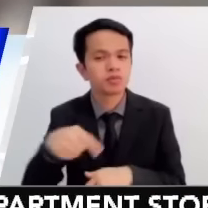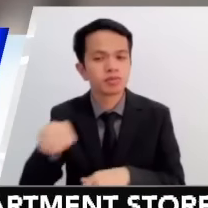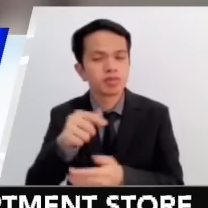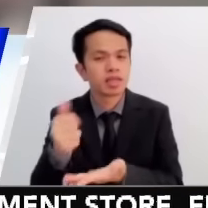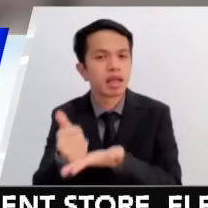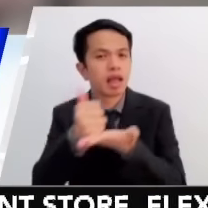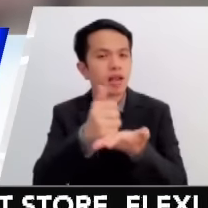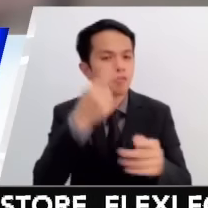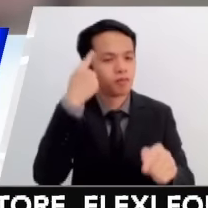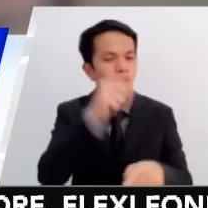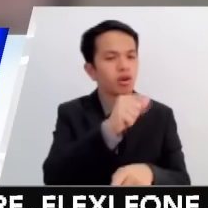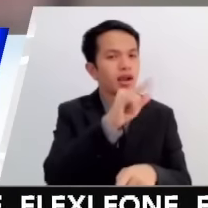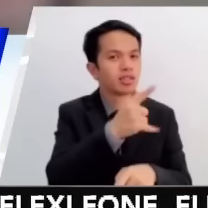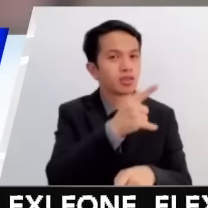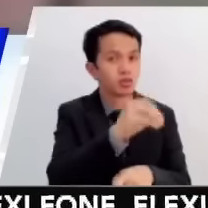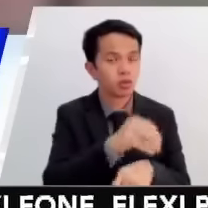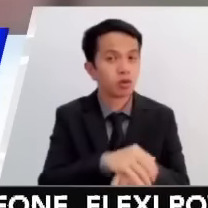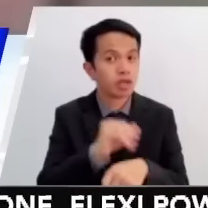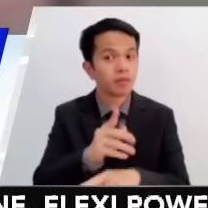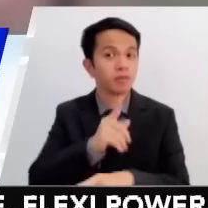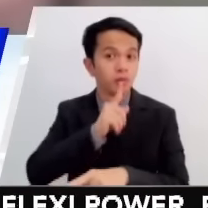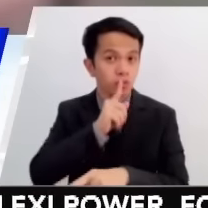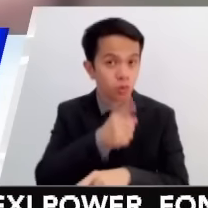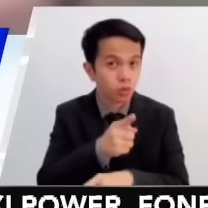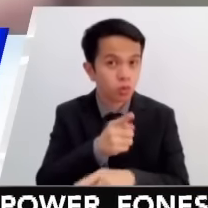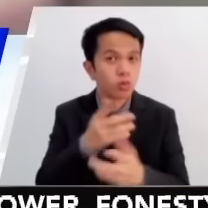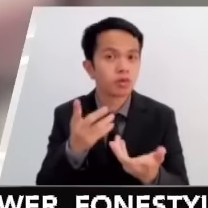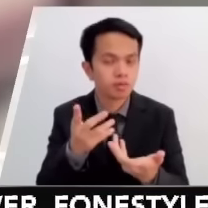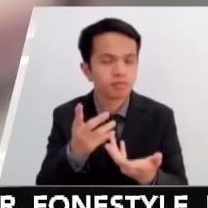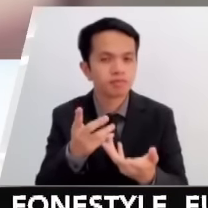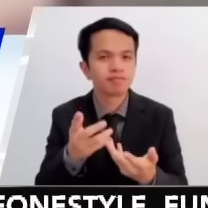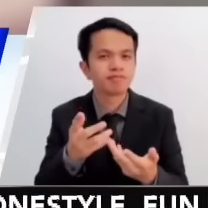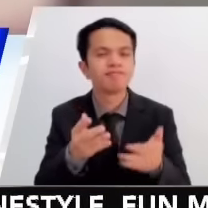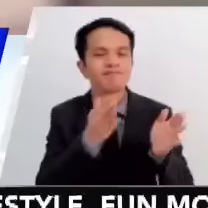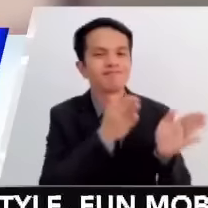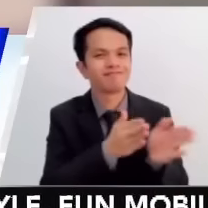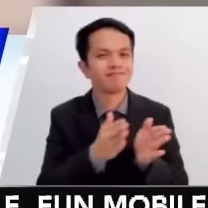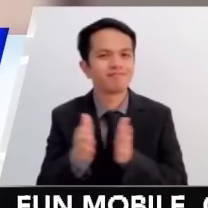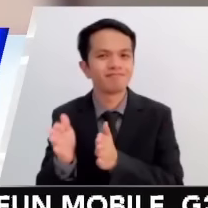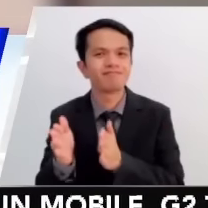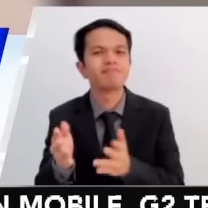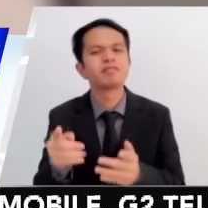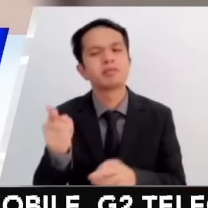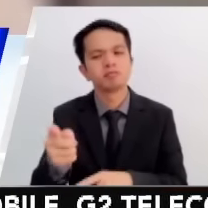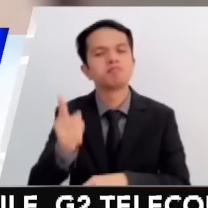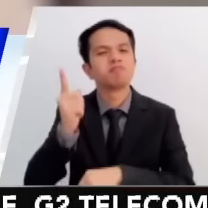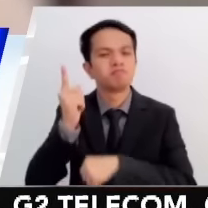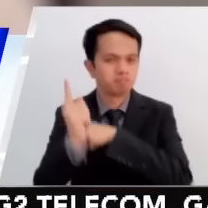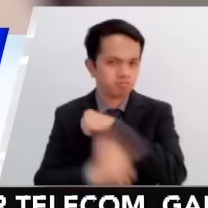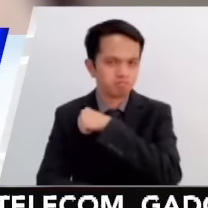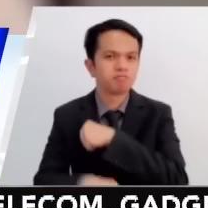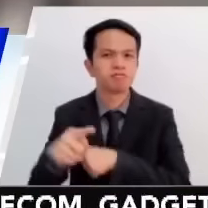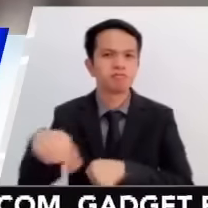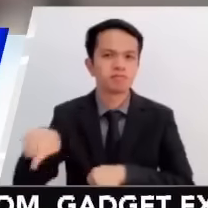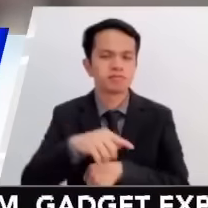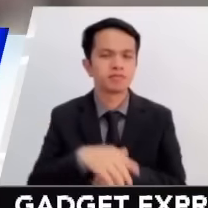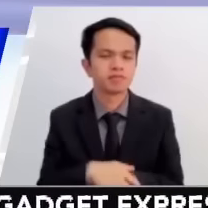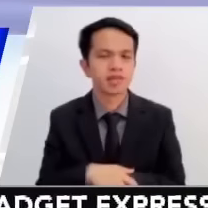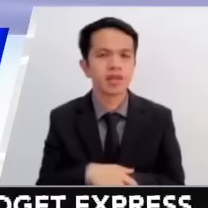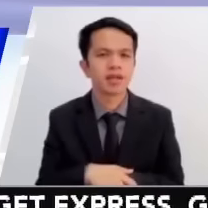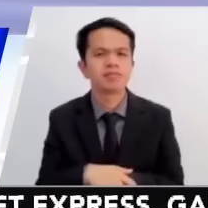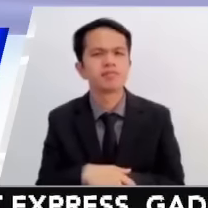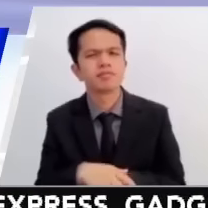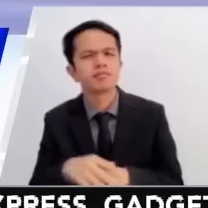kanya at kapag Totoo naman po eh ipapa mananagat po ang mga ito Gaano ho katindi yung pagbabantay ng